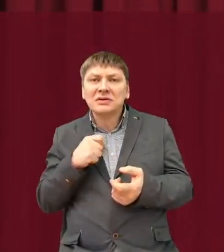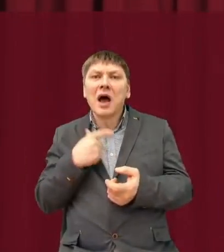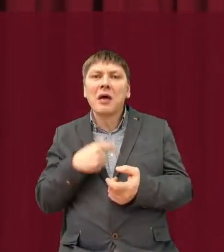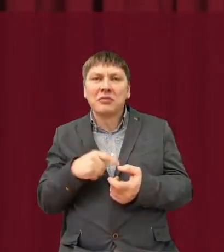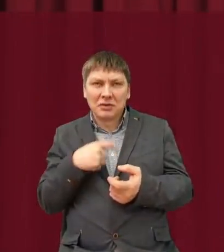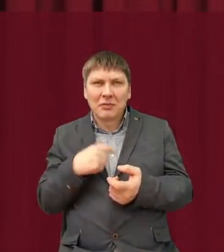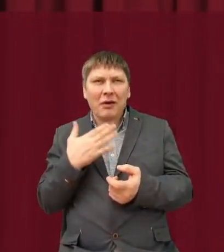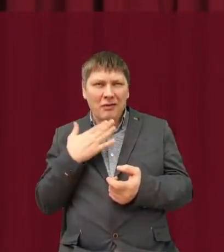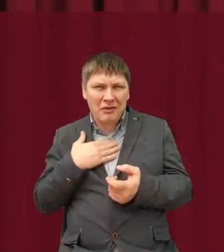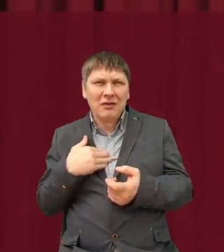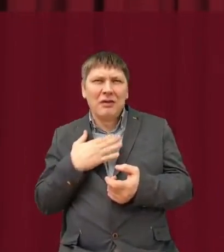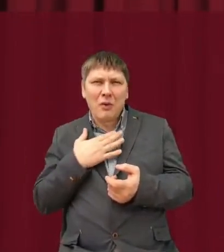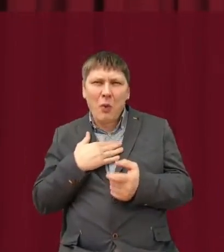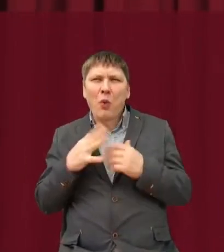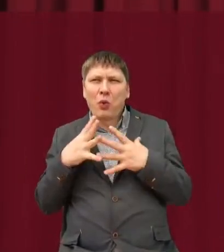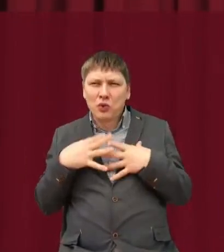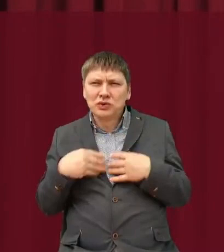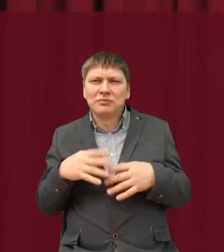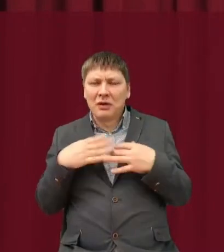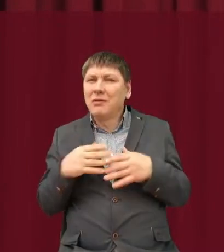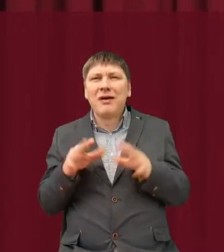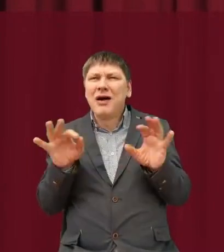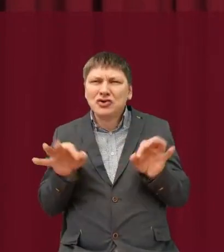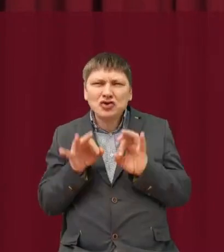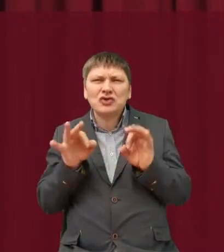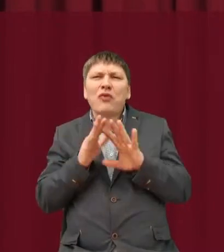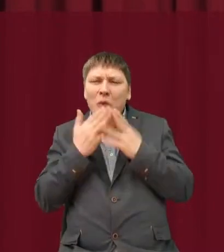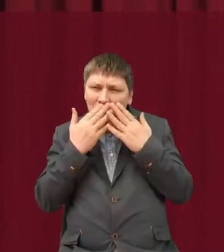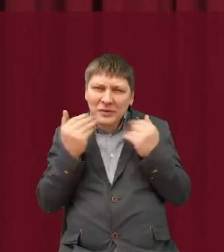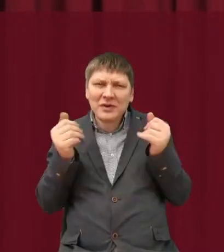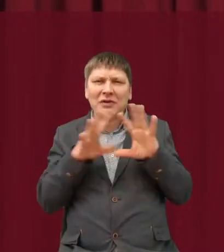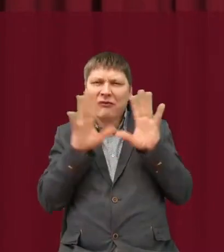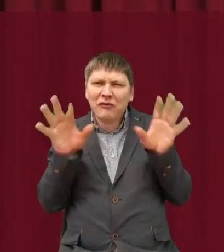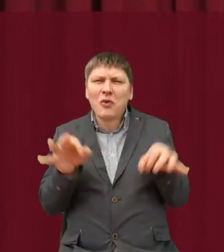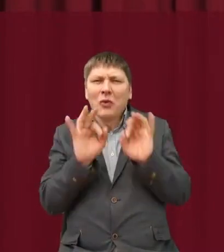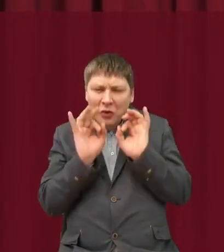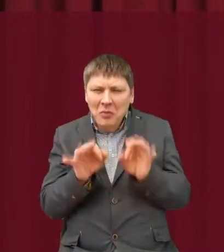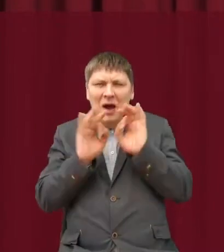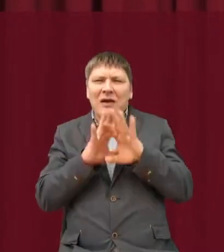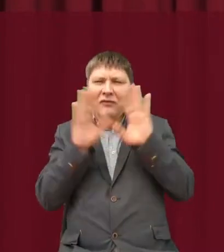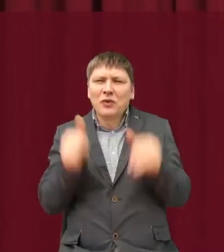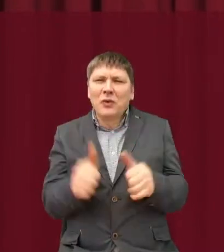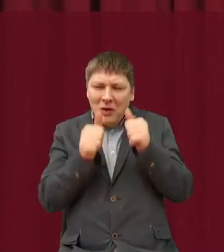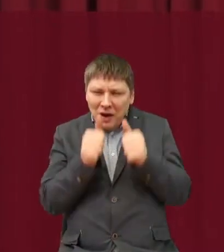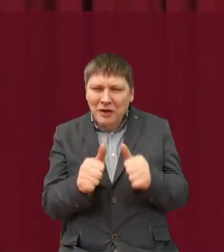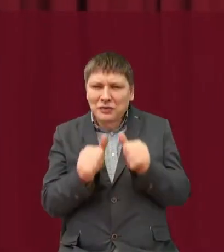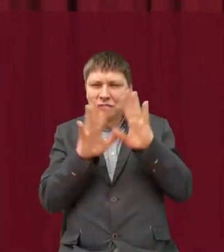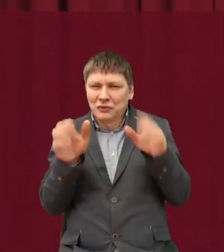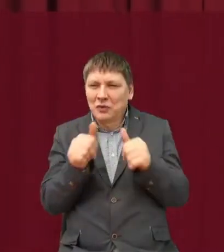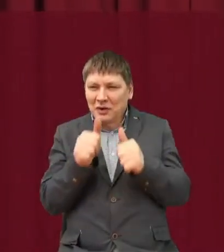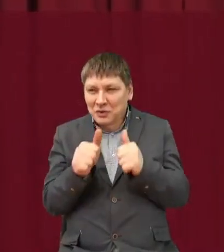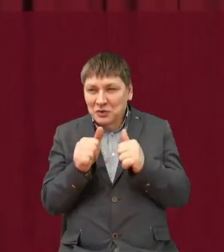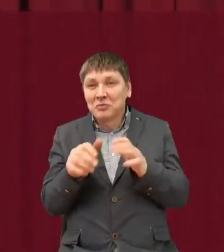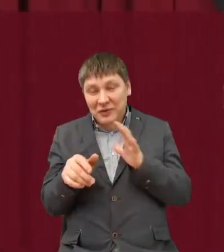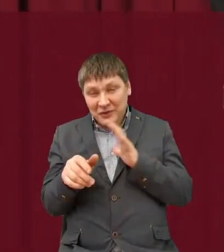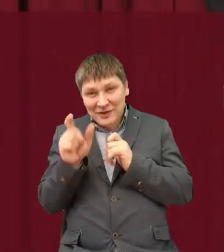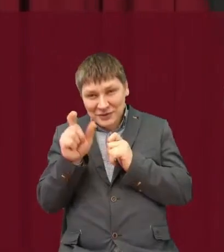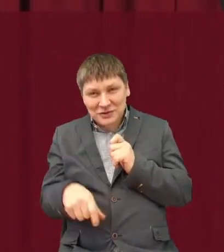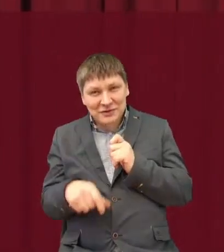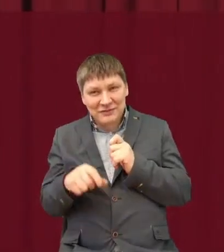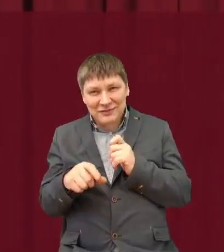бы убеждая что ничего вот этого нету что он видит на самом деле может быть супруга если